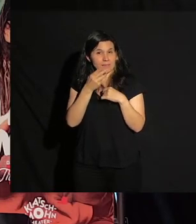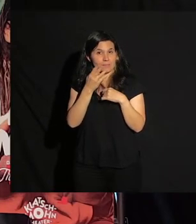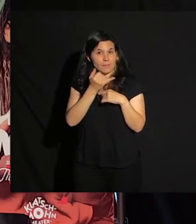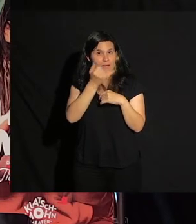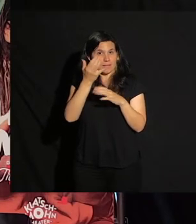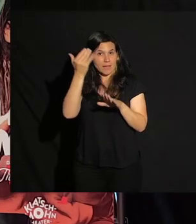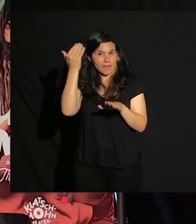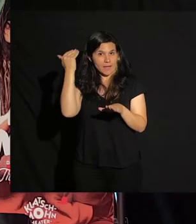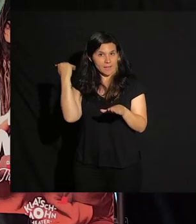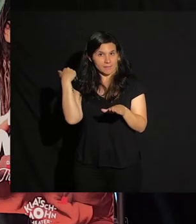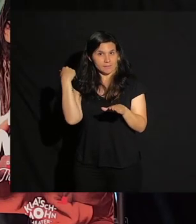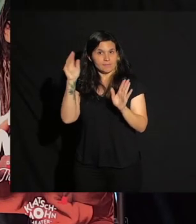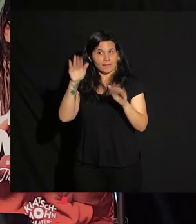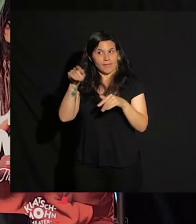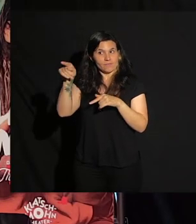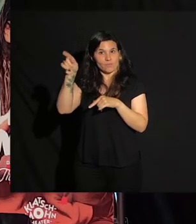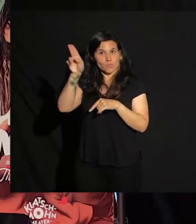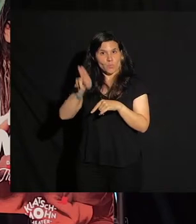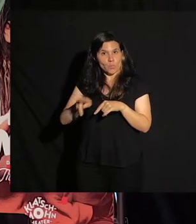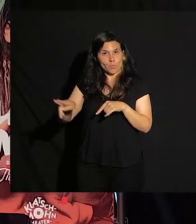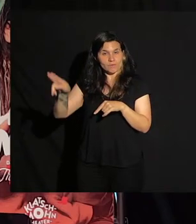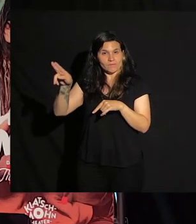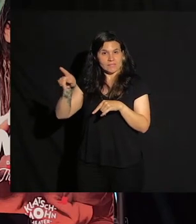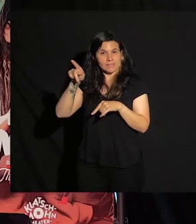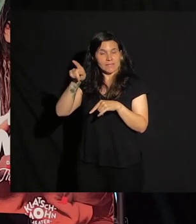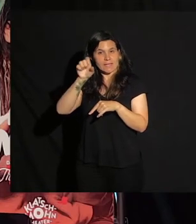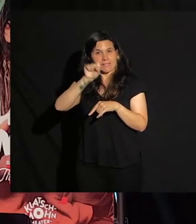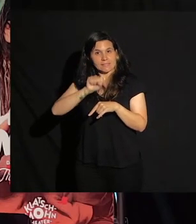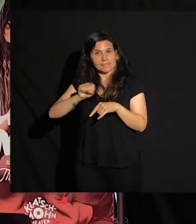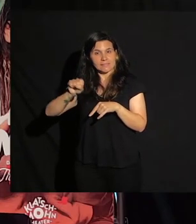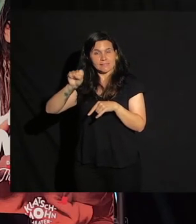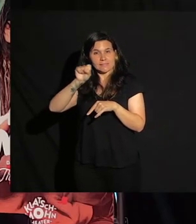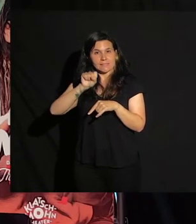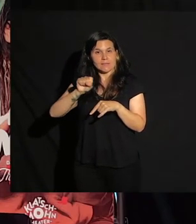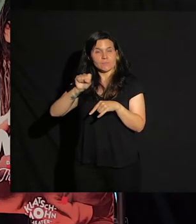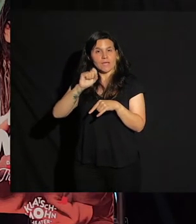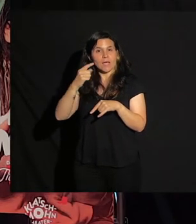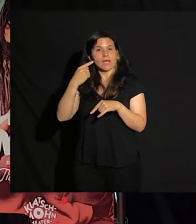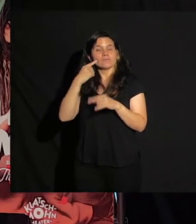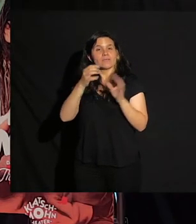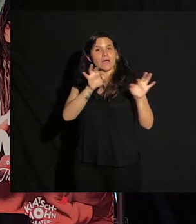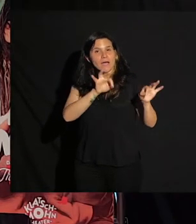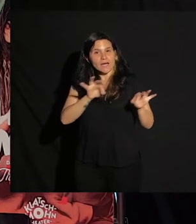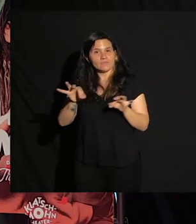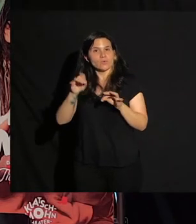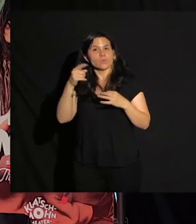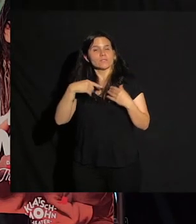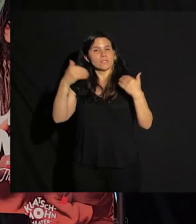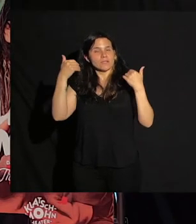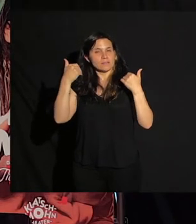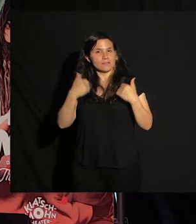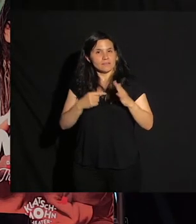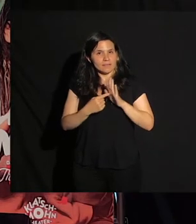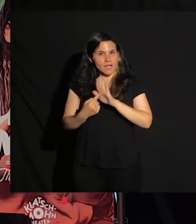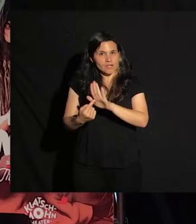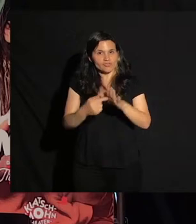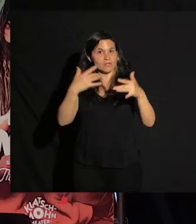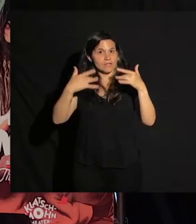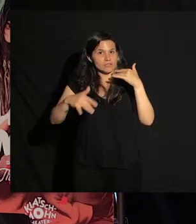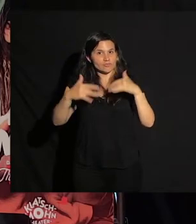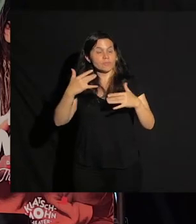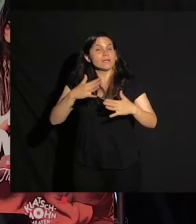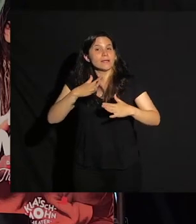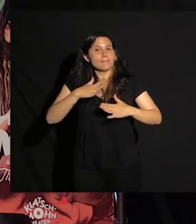Universität ein Seminar, Einführung in das darstellende Spiel zu haben und dass meine